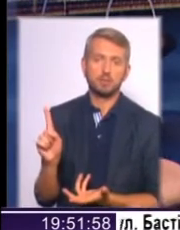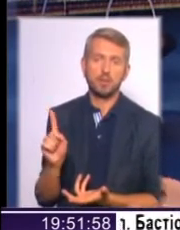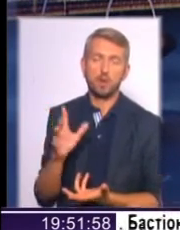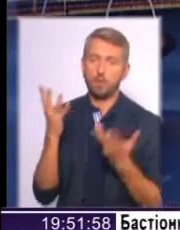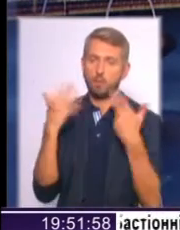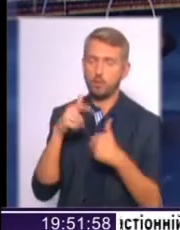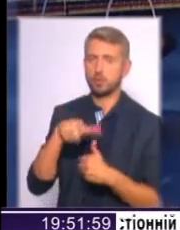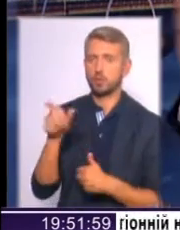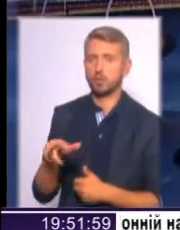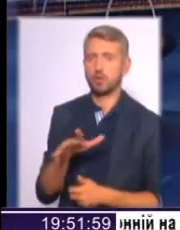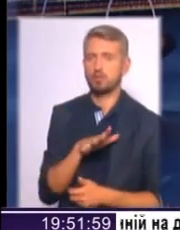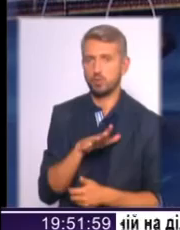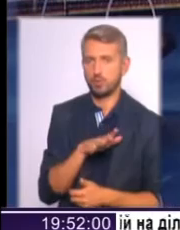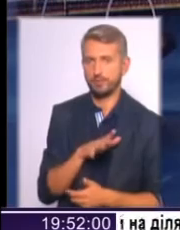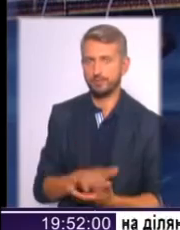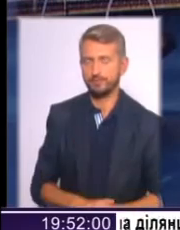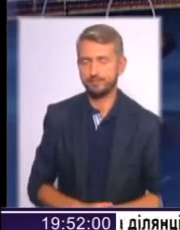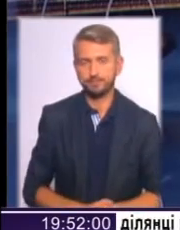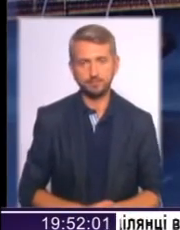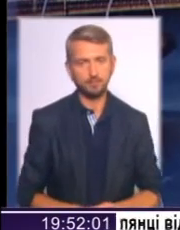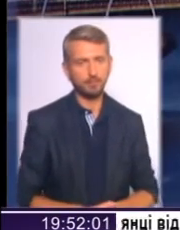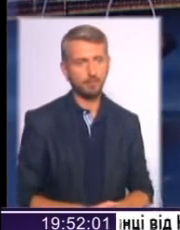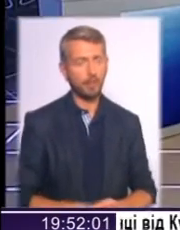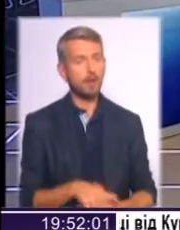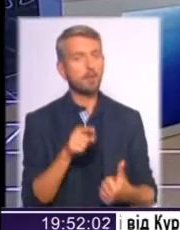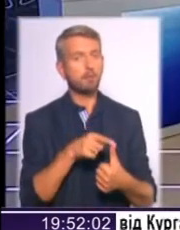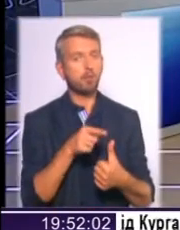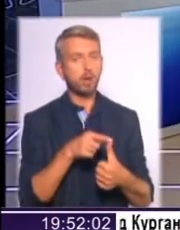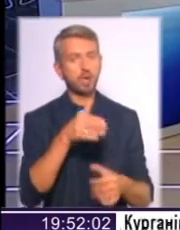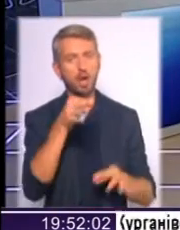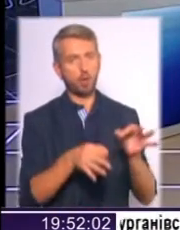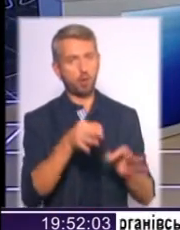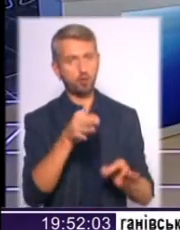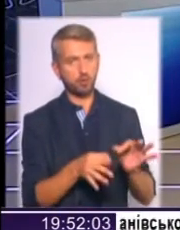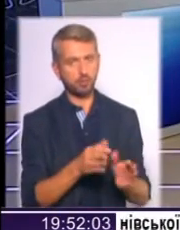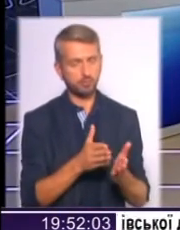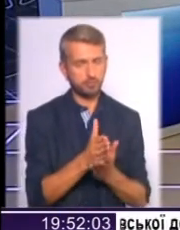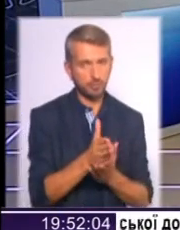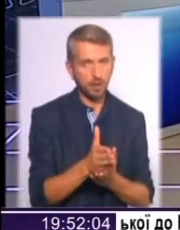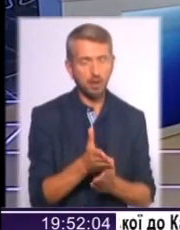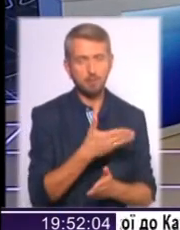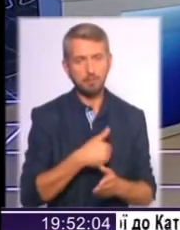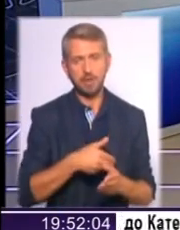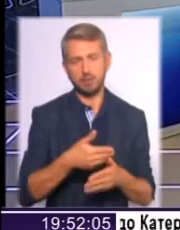комфортніше людям було? Так я сформулюю. Прошу, будь ласка. По-перше, екологічний аспект. Так. Ми закінчимо проектування